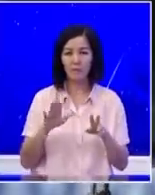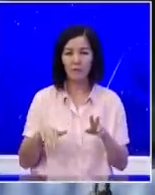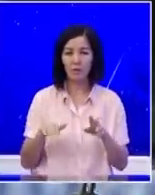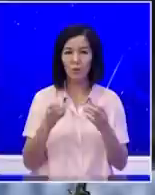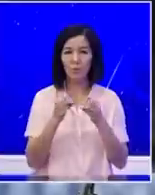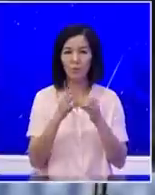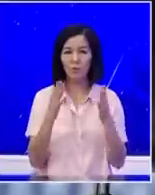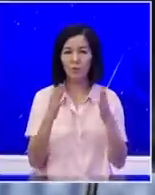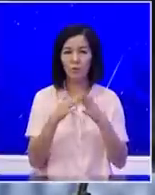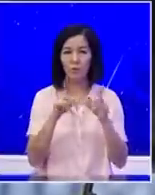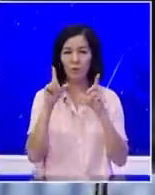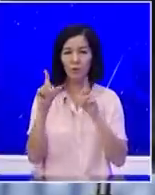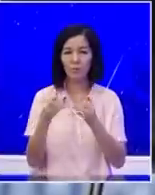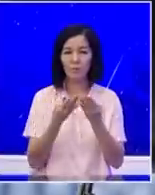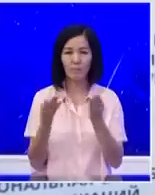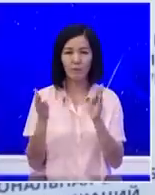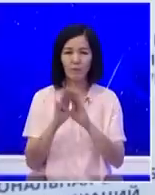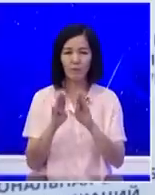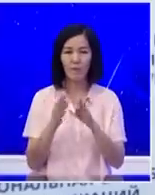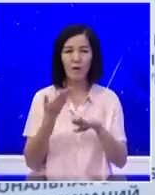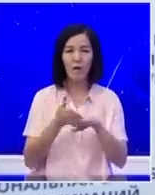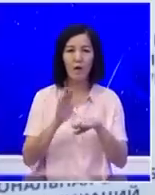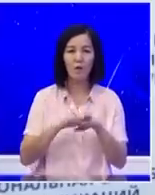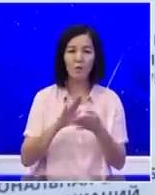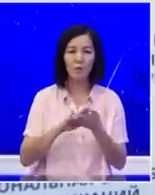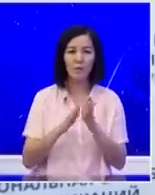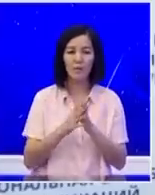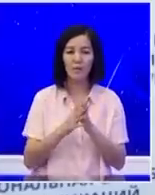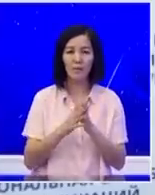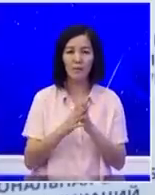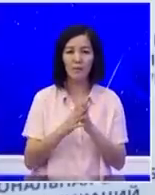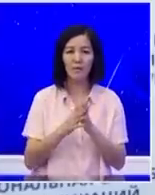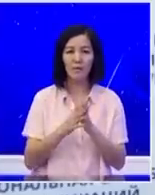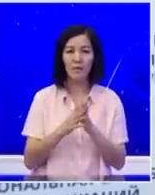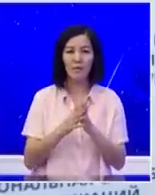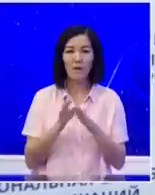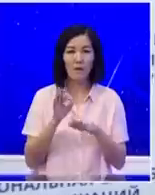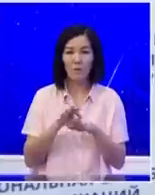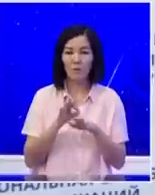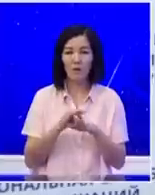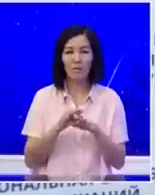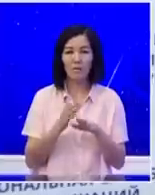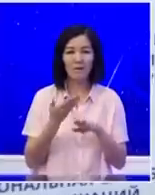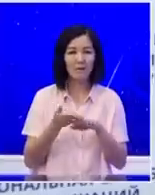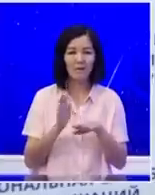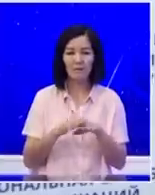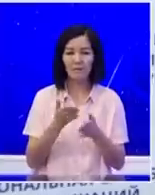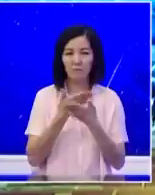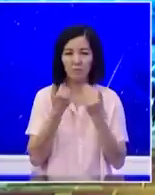адамды домашний карантинге ауыстырдық. Ауыр халдегілер аппаратқа қосылған, ондай біздің олардың ішінде науқастар